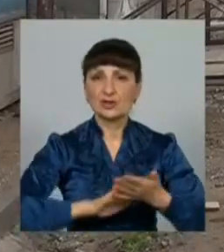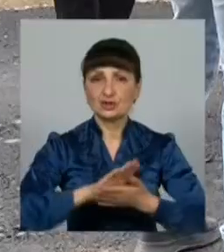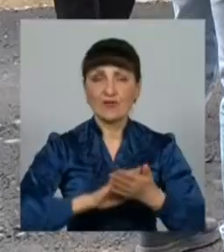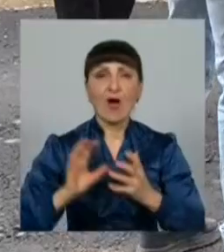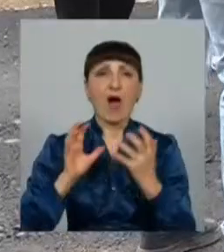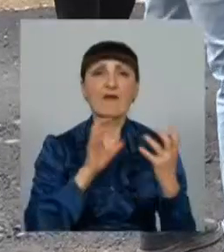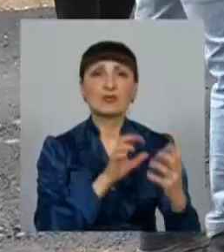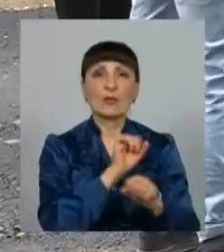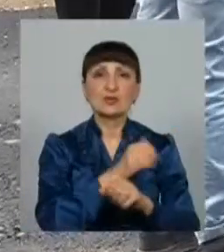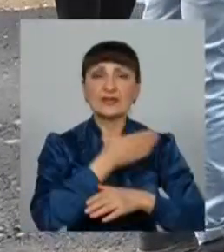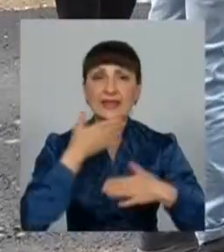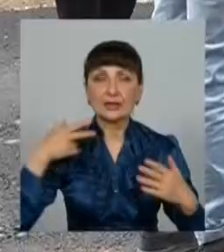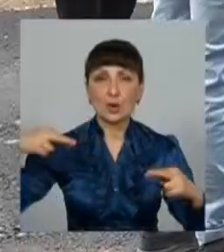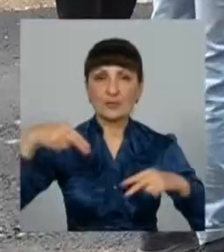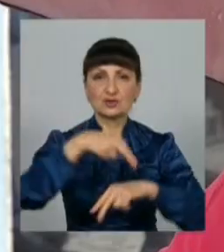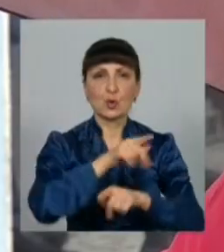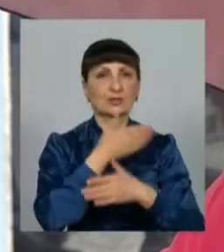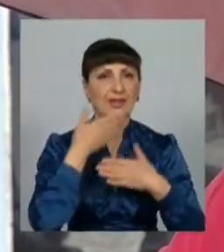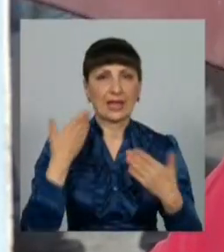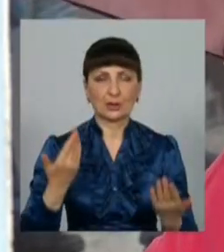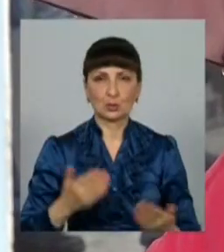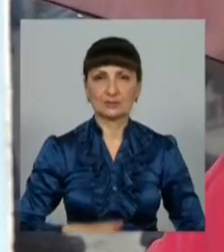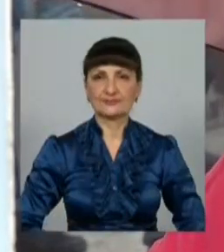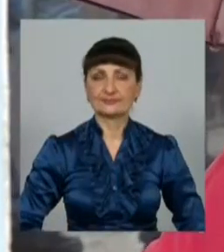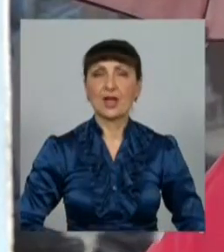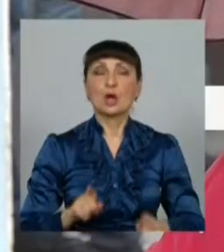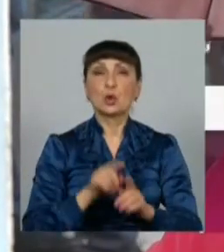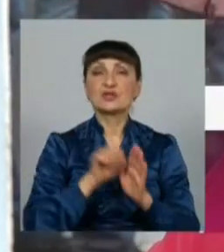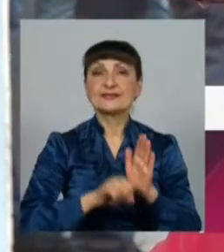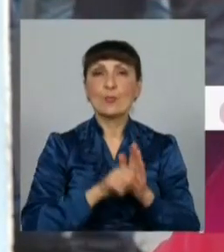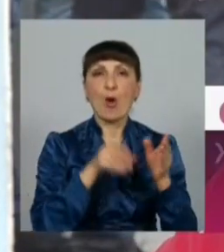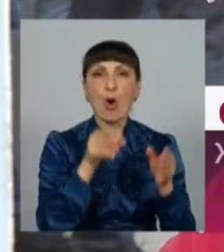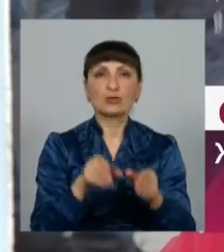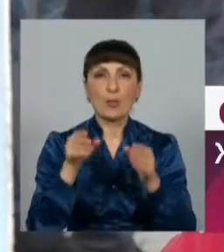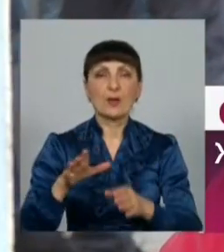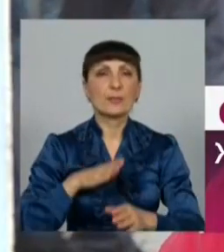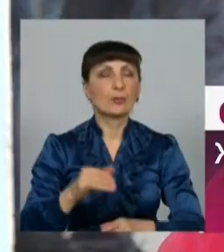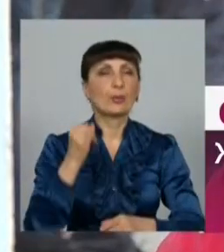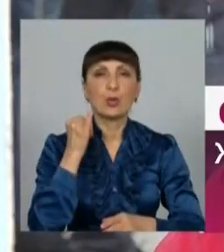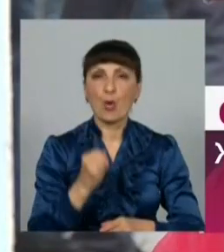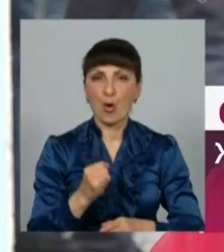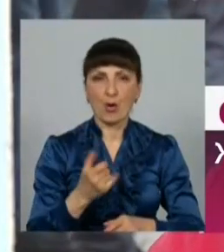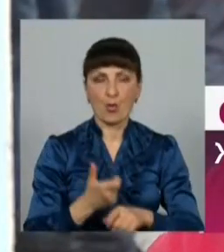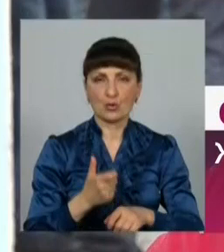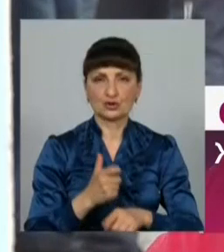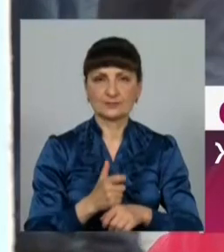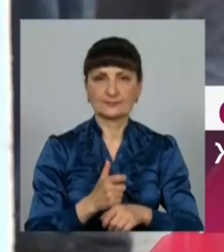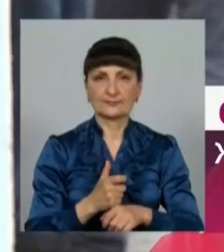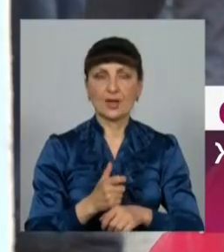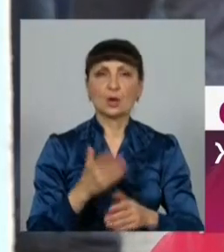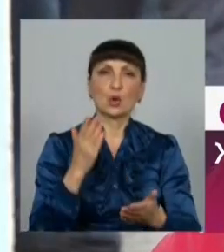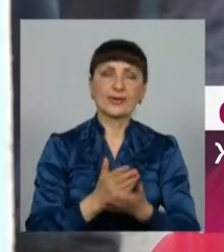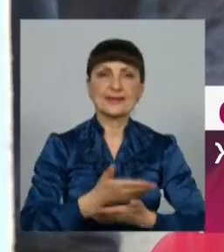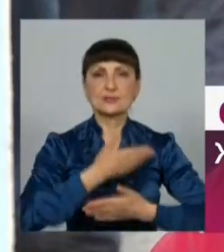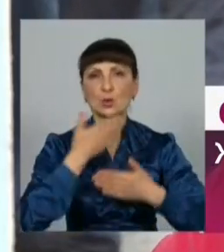автобусной остановки и пешеходного перехода. Потом отоплением у нас очень туго было всю зиму. То дает, то